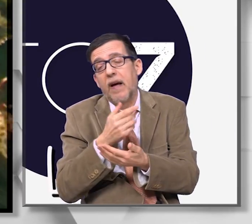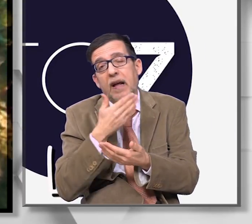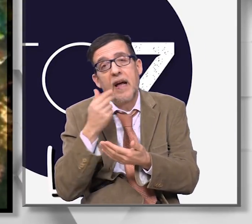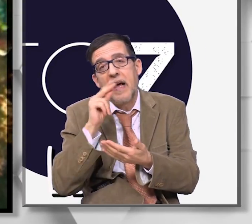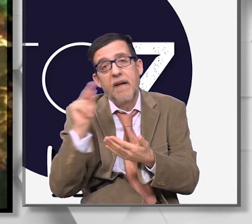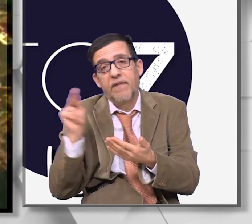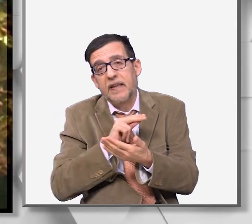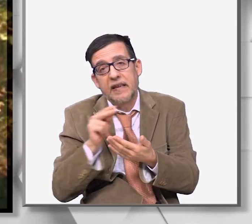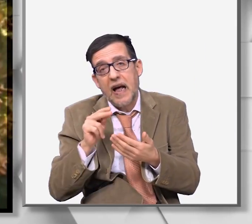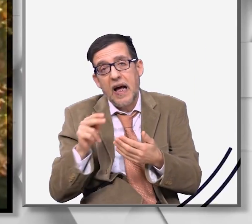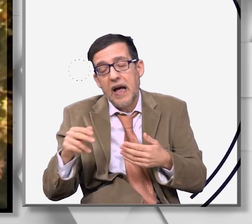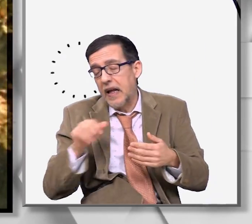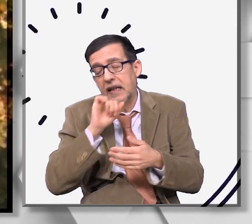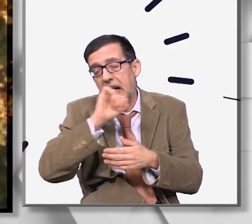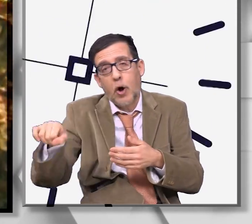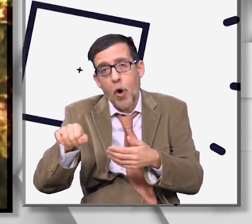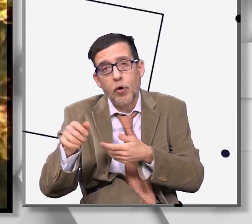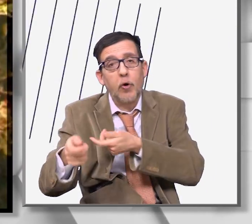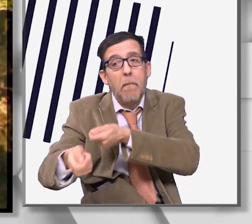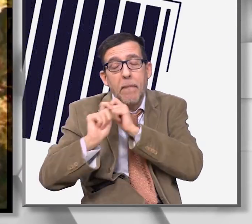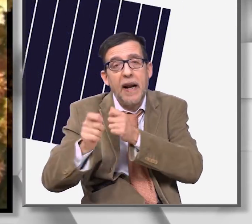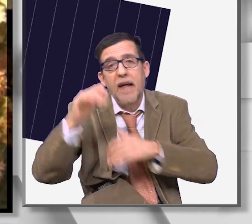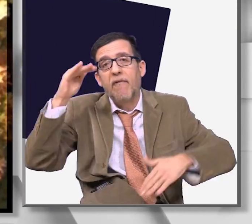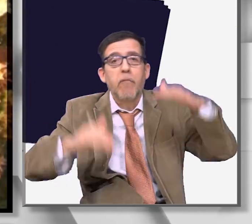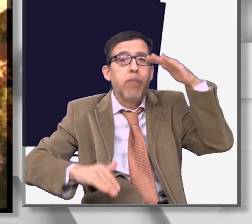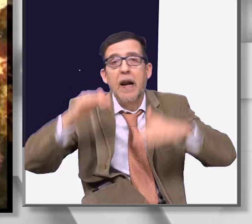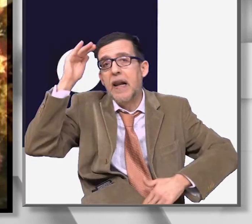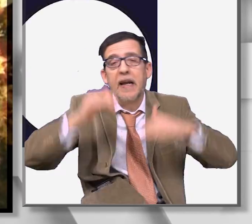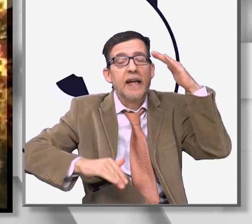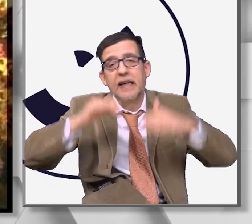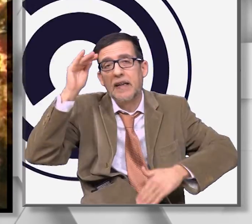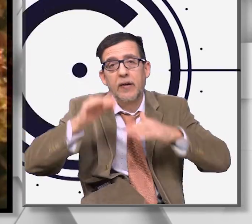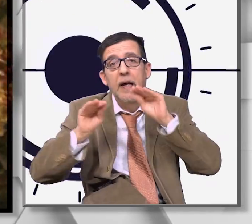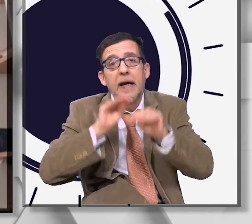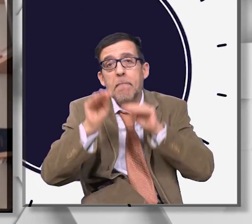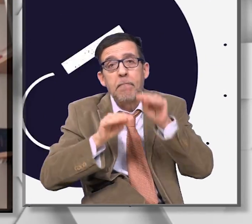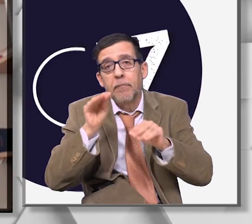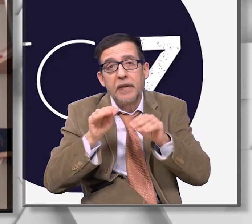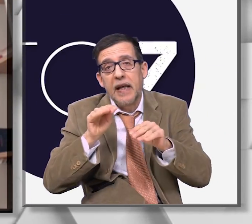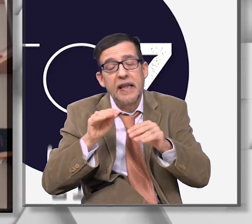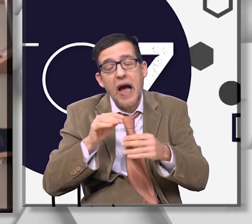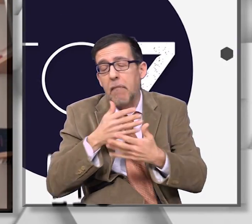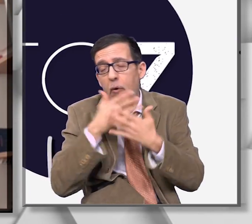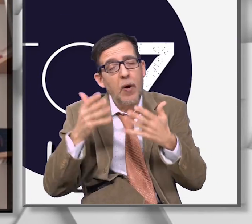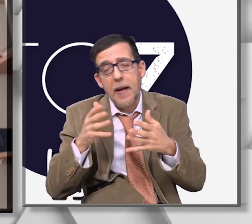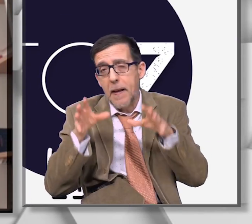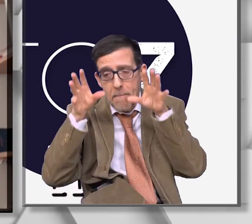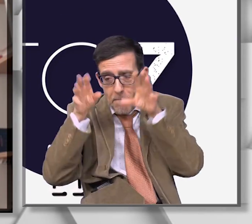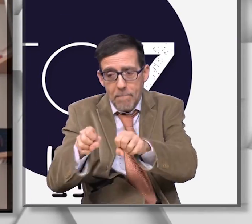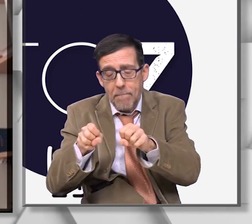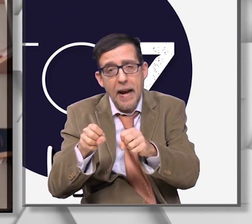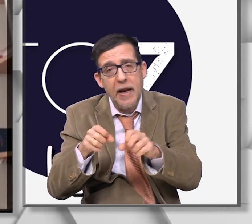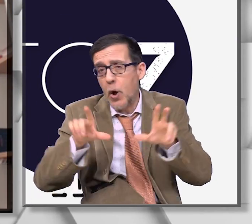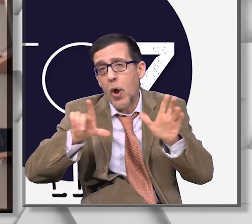di andare incontro a un calendario di prelievo ballerino chiediamo quindi un concreto impegno affinché vi sia